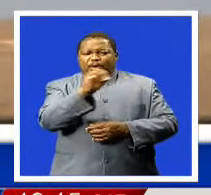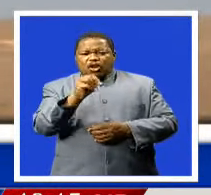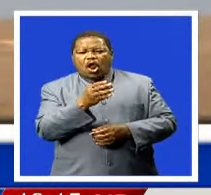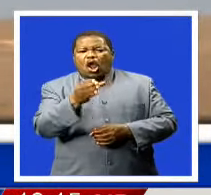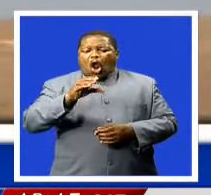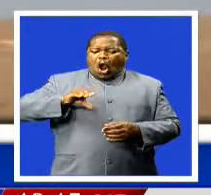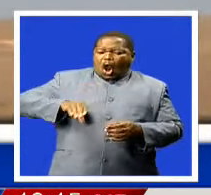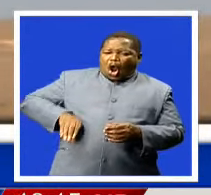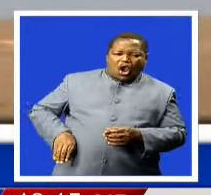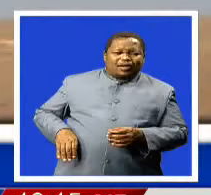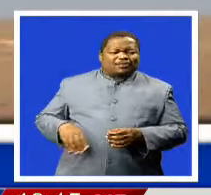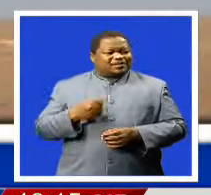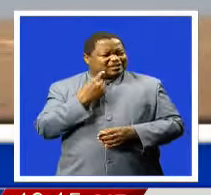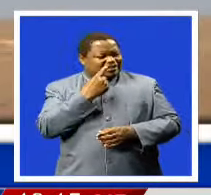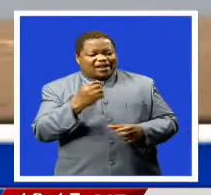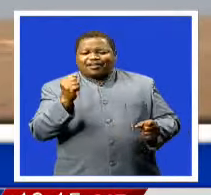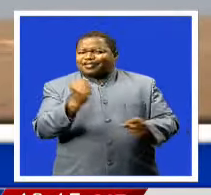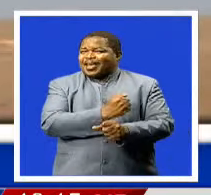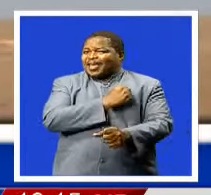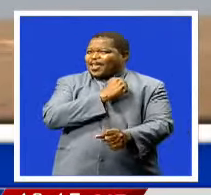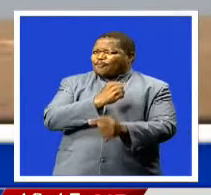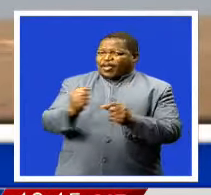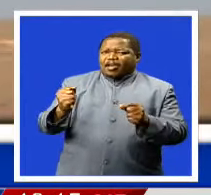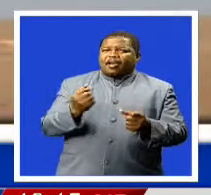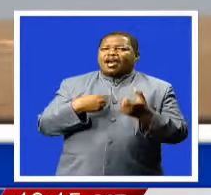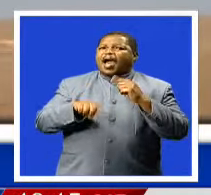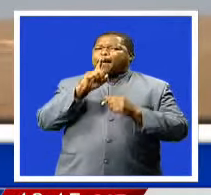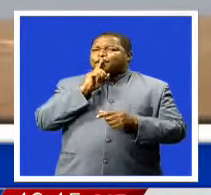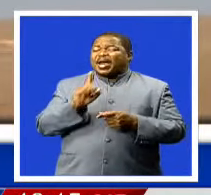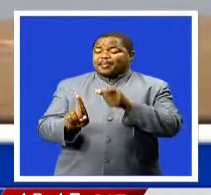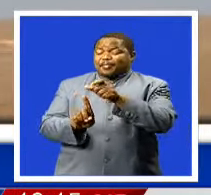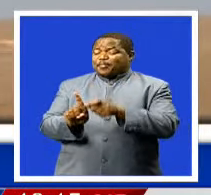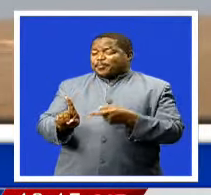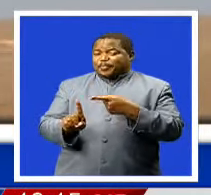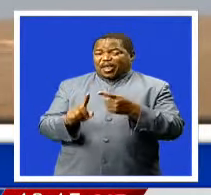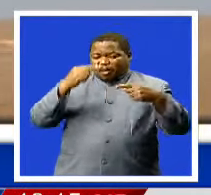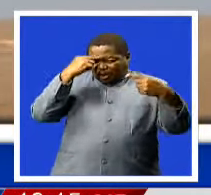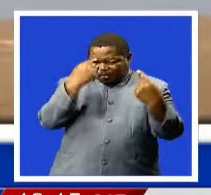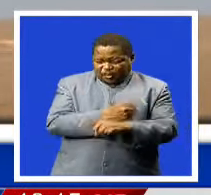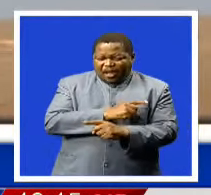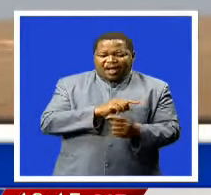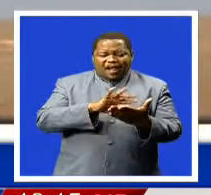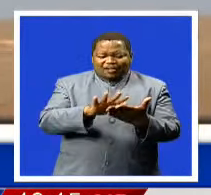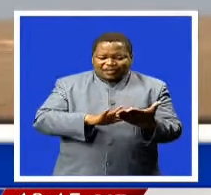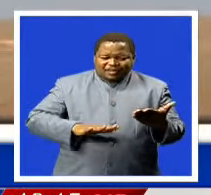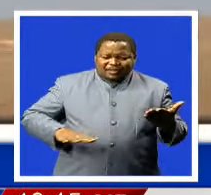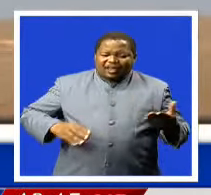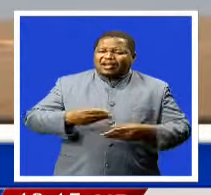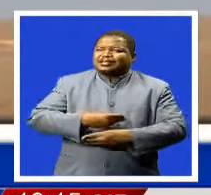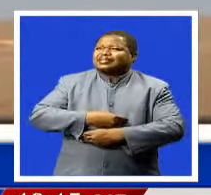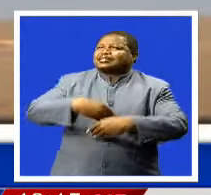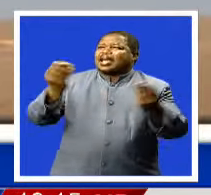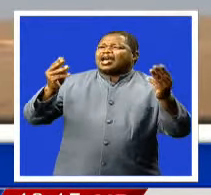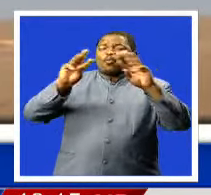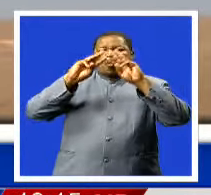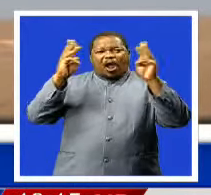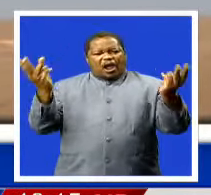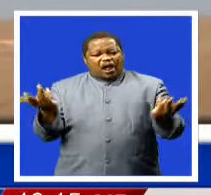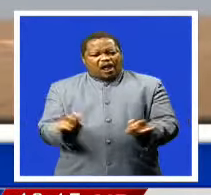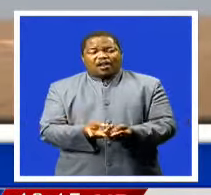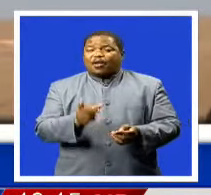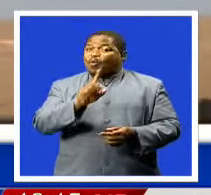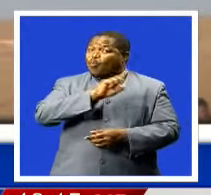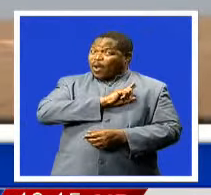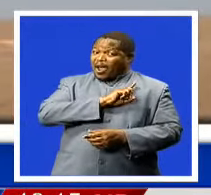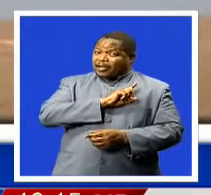seyihlambalata iyahlambalata yahlambalatwa ngako ngithi bonkosi nabo bonke bantu la khona ukhava kuvakala ukuthi o